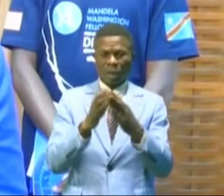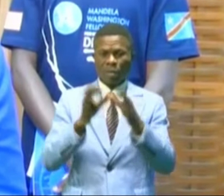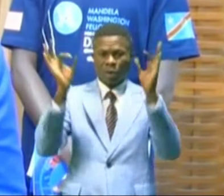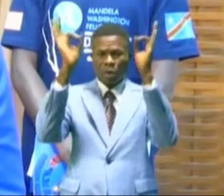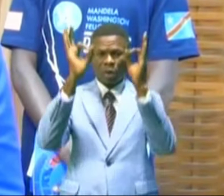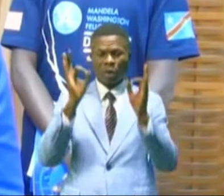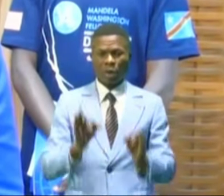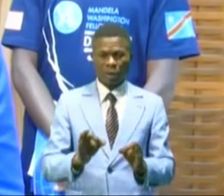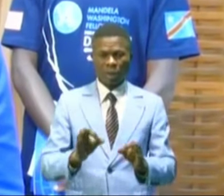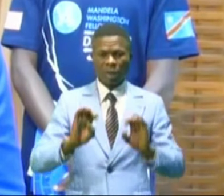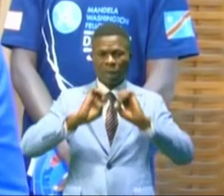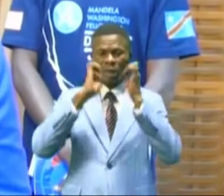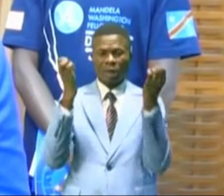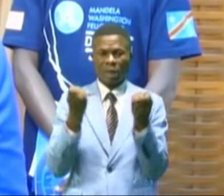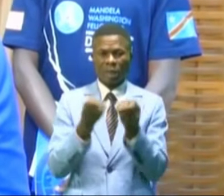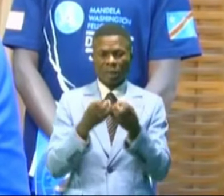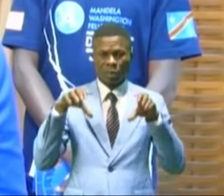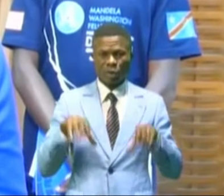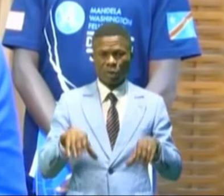Fédération